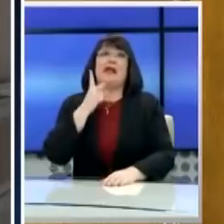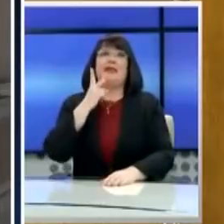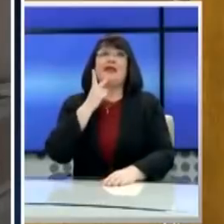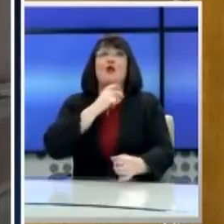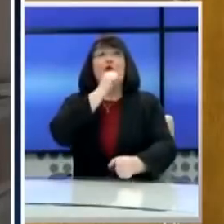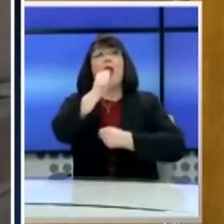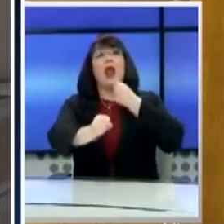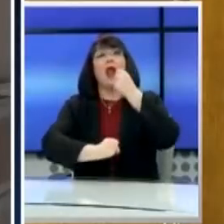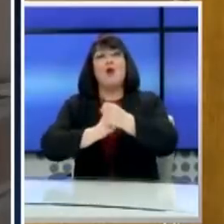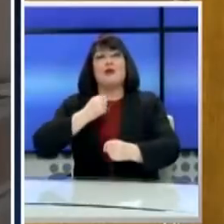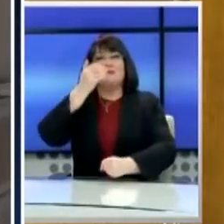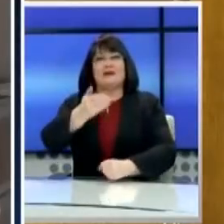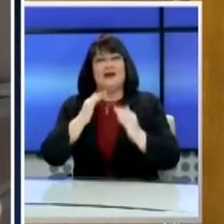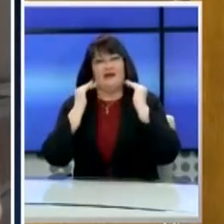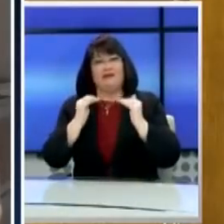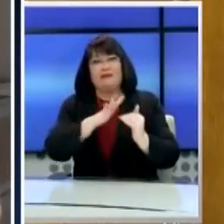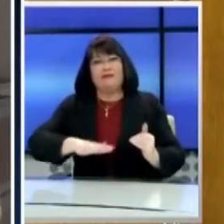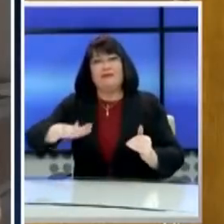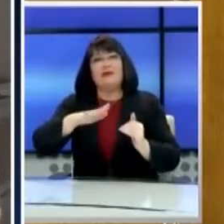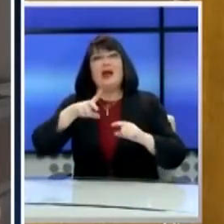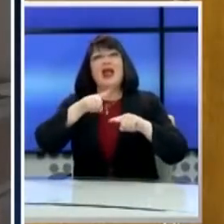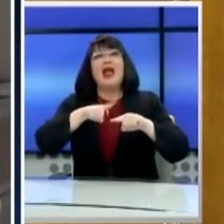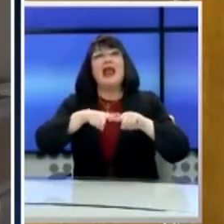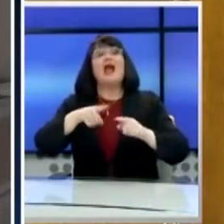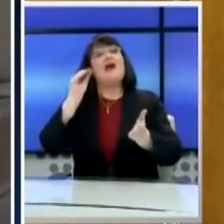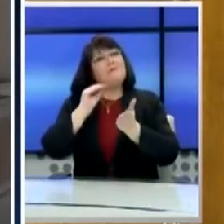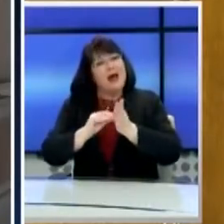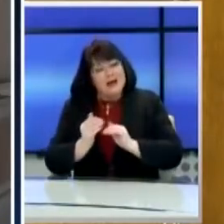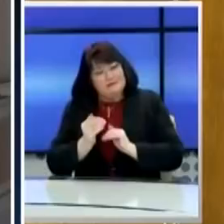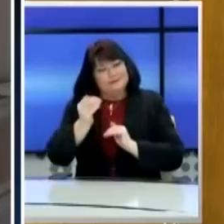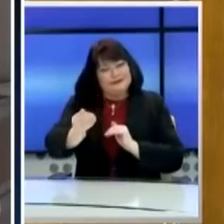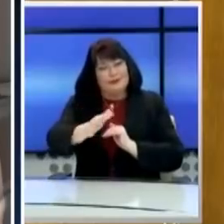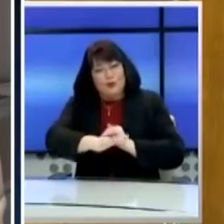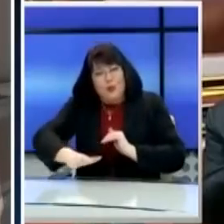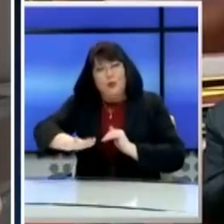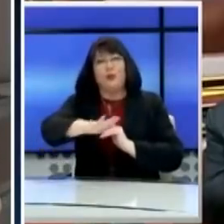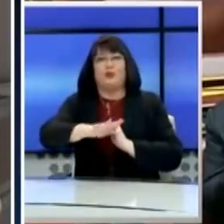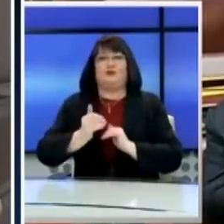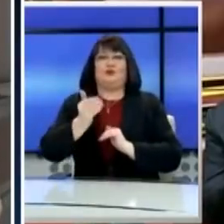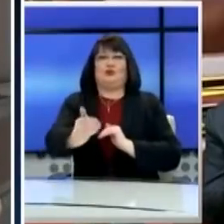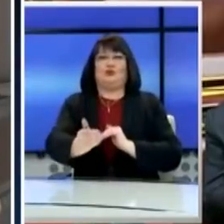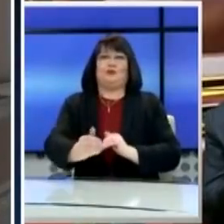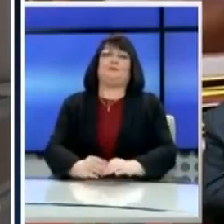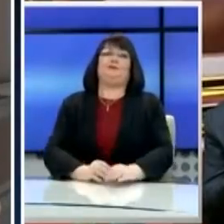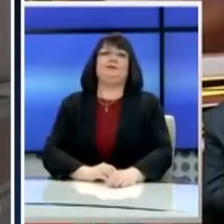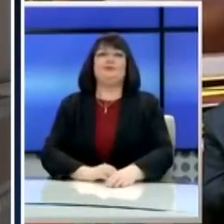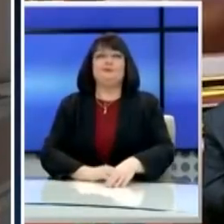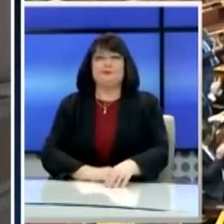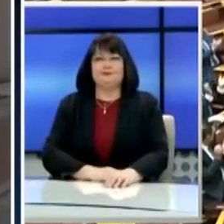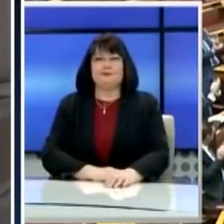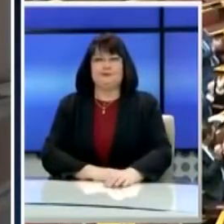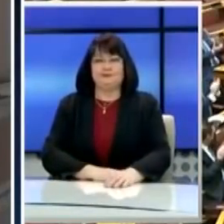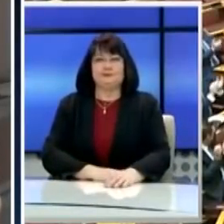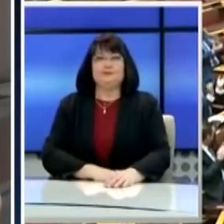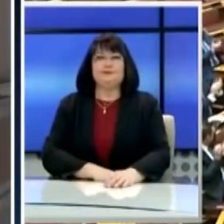δεν υπάρχει εκείνος ο ικανός αριθμός των εμβολίων, ώστε να τρέξει πιο γρήγορα το πρόγραμμα του εμβολιασμού. Γι' αυτό το λόγο, άμεση προτεραιότητα